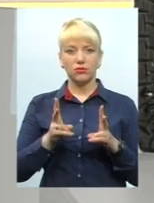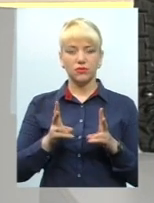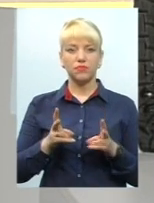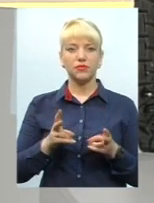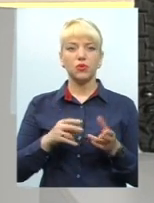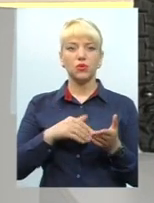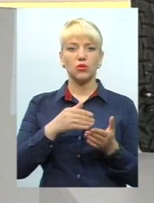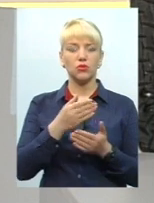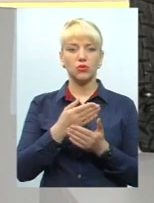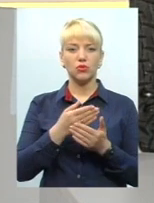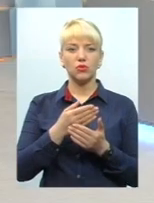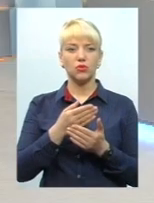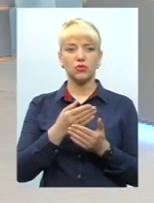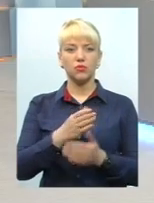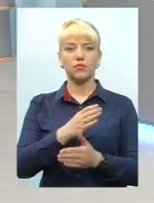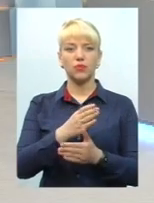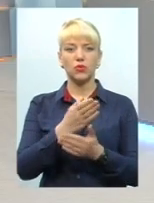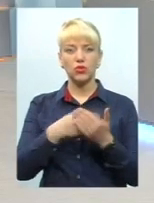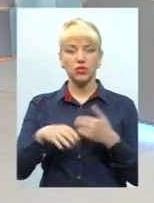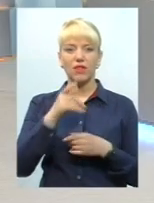пішли у вічність в той буремний час?